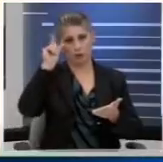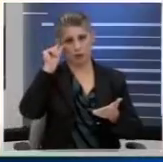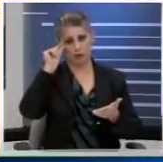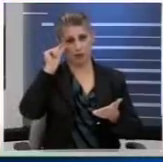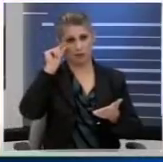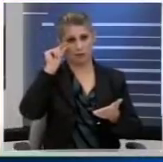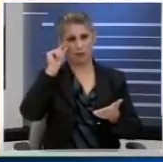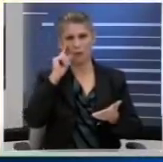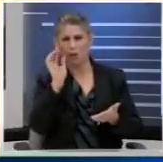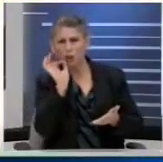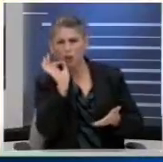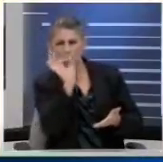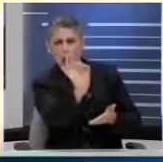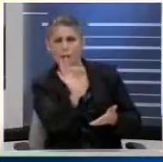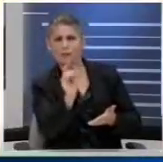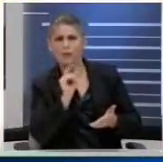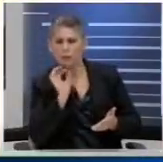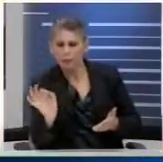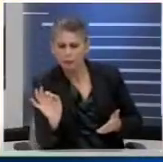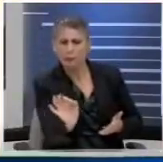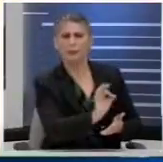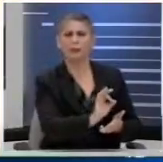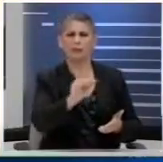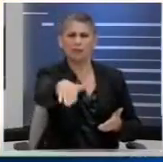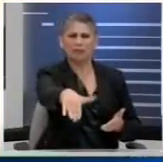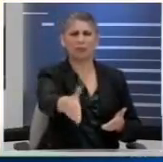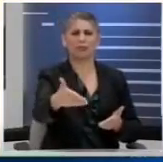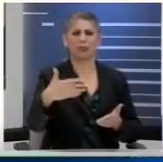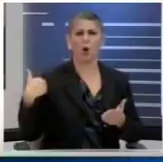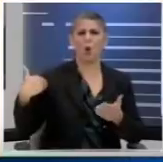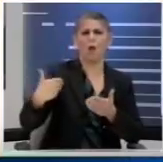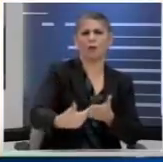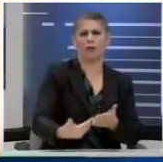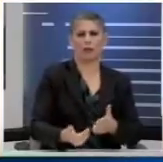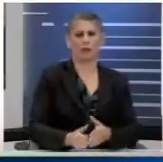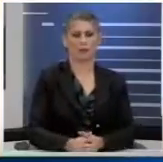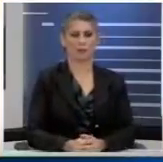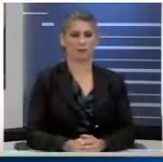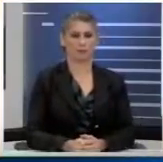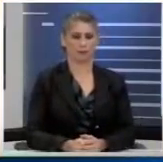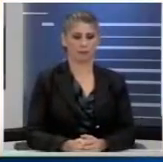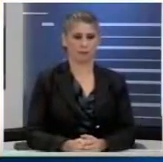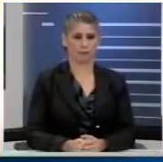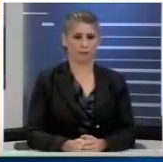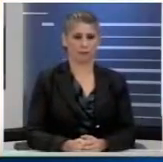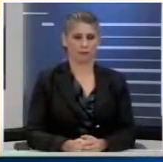οποία τα έχετε στοχοποιήσει κατά τα άλλα, δυσφημίσει, εξευτελίσει όλο αυτό το διάστημα. Και πάμε και